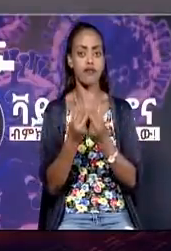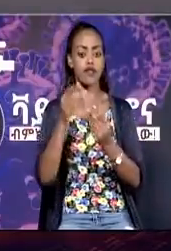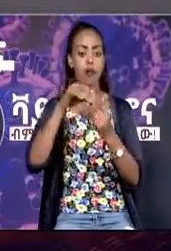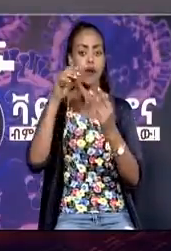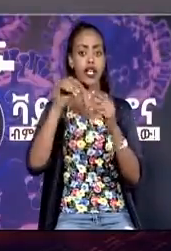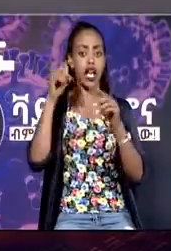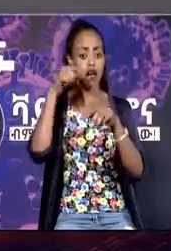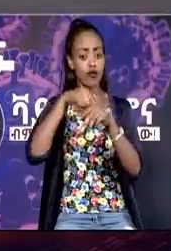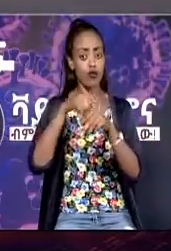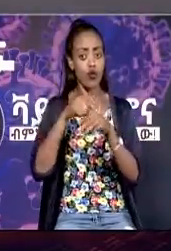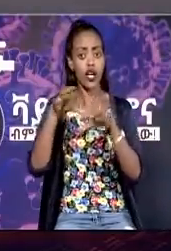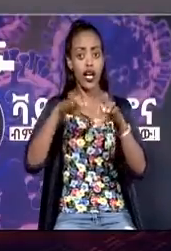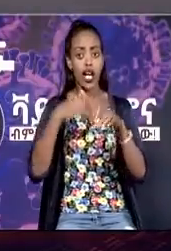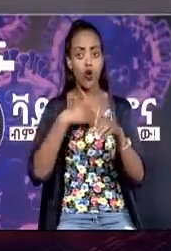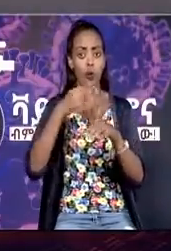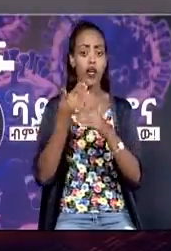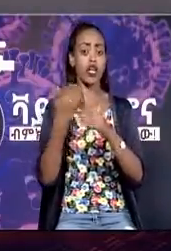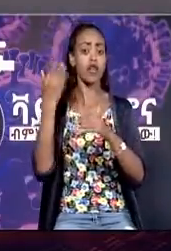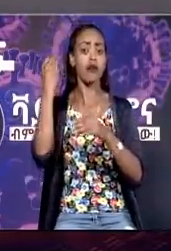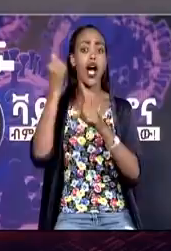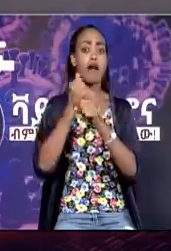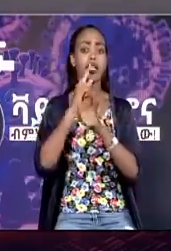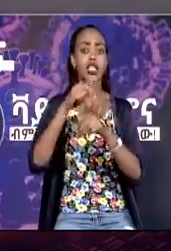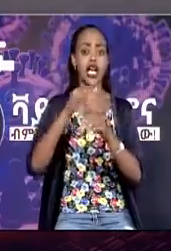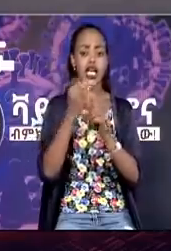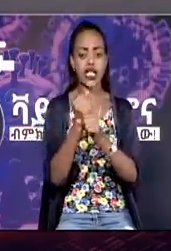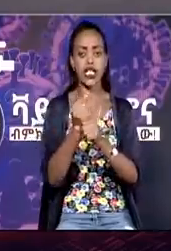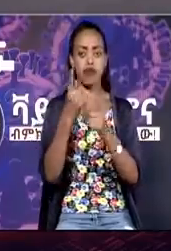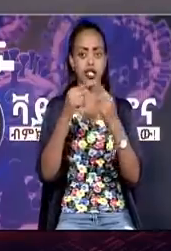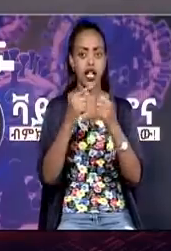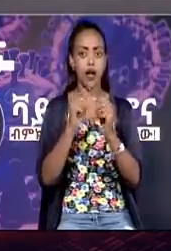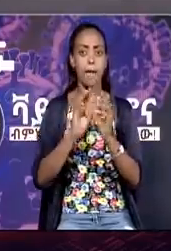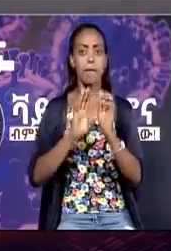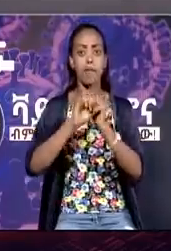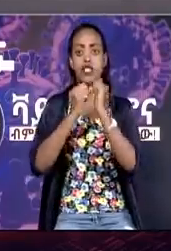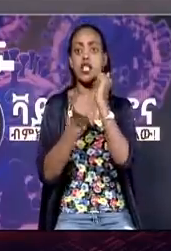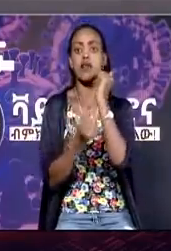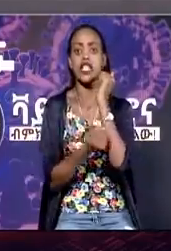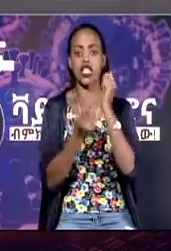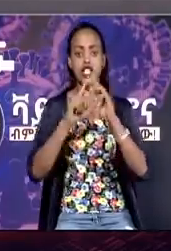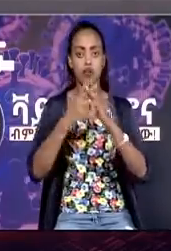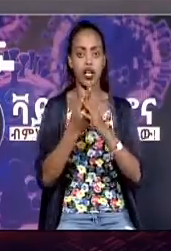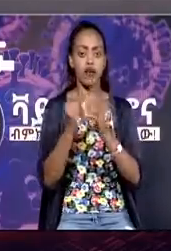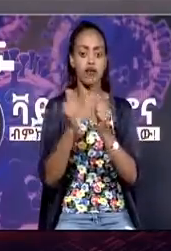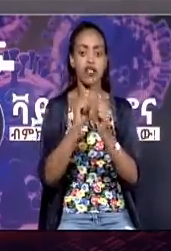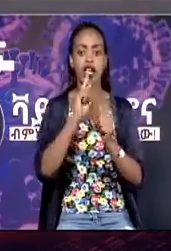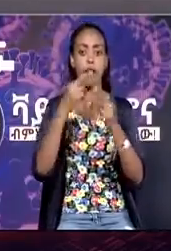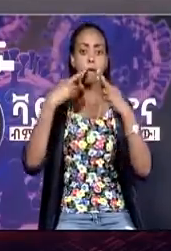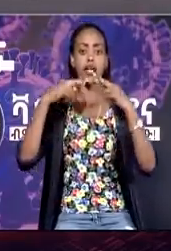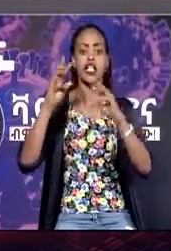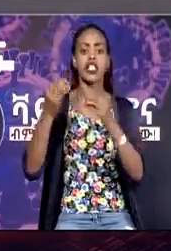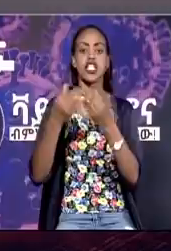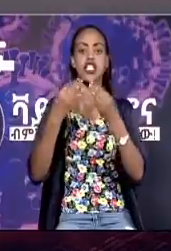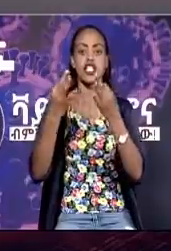ኣብ ሰዓቱ ክካየድ ኣለዎ ዝብል መርገፅ ቅድሚ ዓመት ኢና ዳርጋ ሒዝና ምስ ተመስረትና ድሕር ንእሽተ ኣዋርሒና መግለፂ